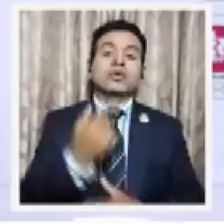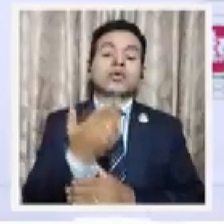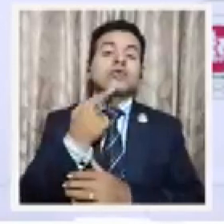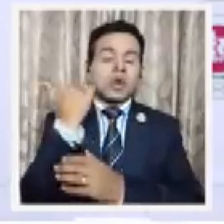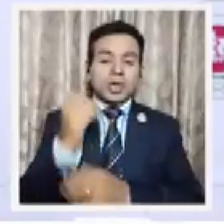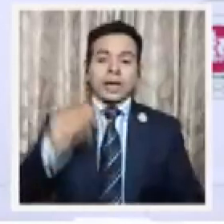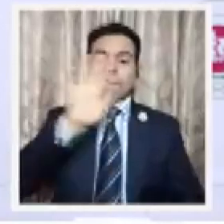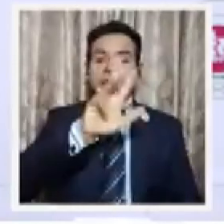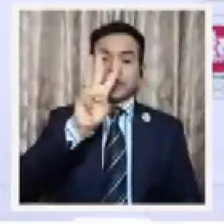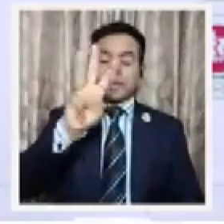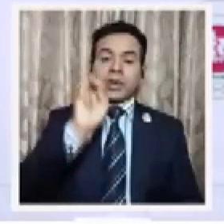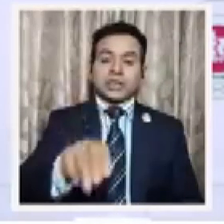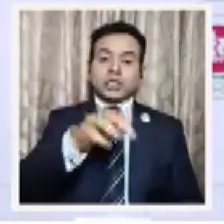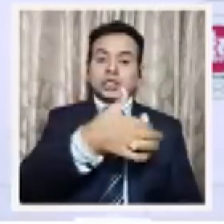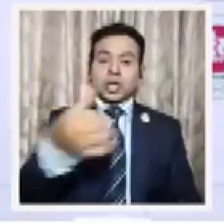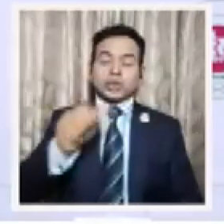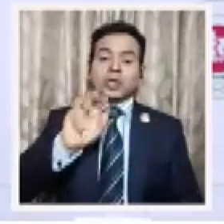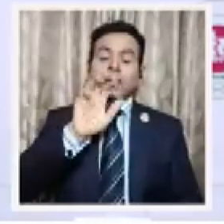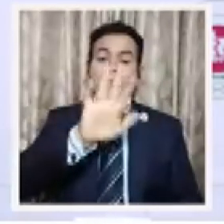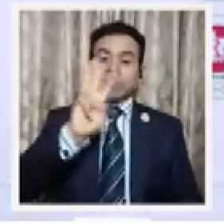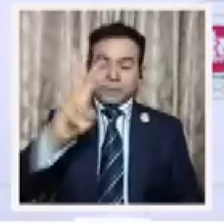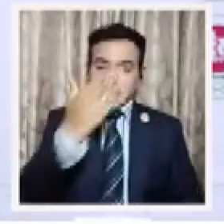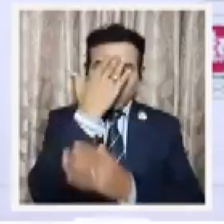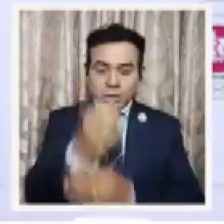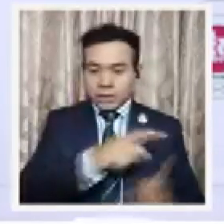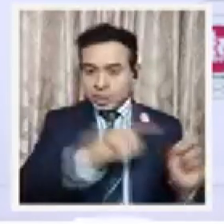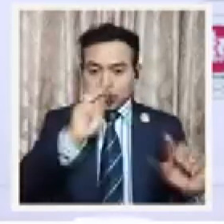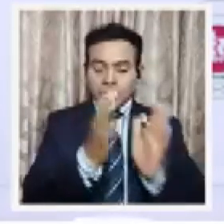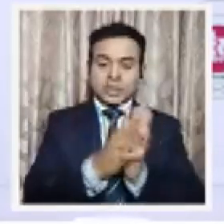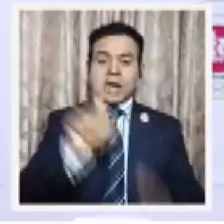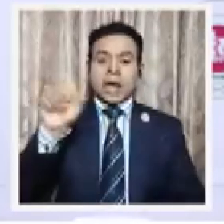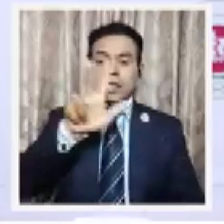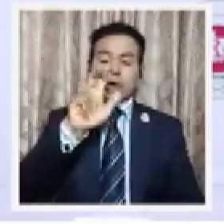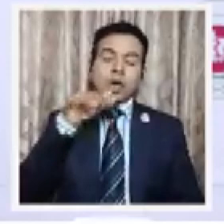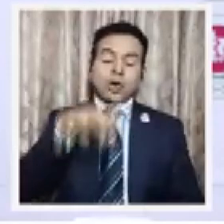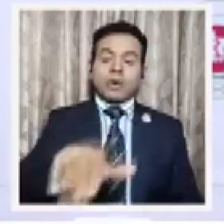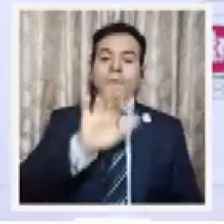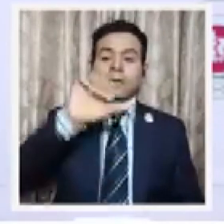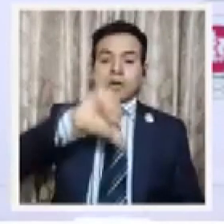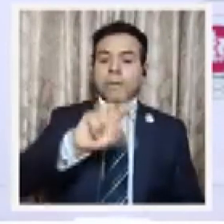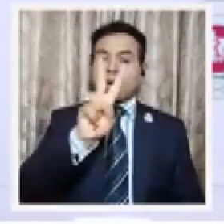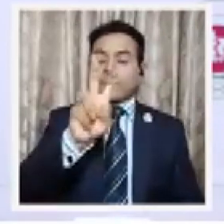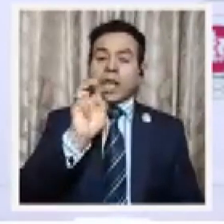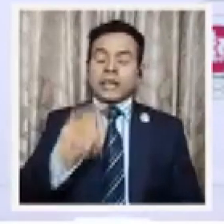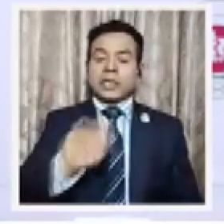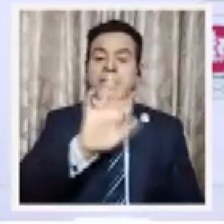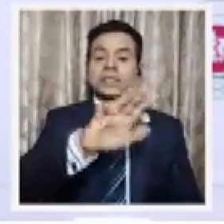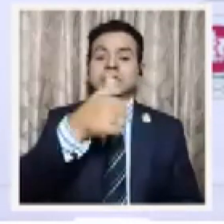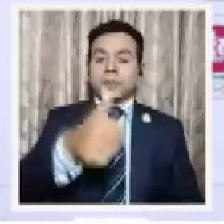7,89,444 জনকে। দক্ষিণ পূর্ব এশিয়া 24 ঘন্টায় শনাক্ত হয়েছেন 53,676 জন এবং এ পর্যন্ত